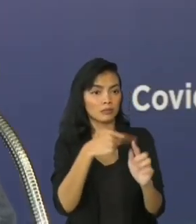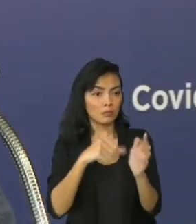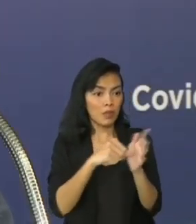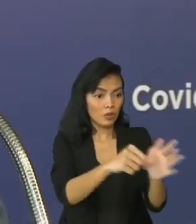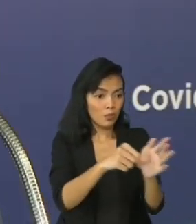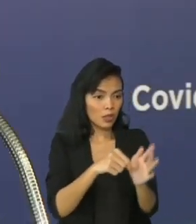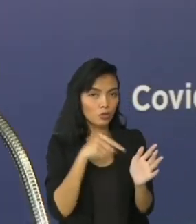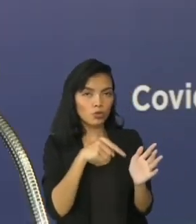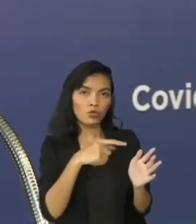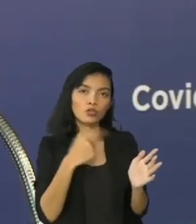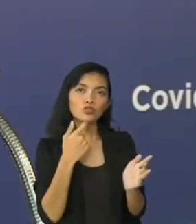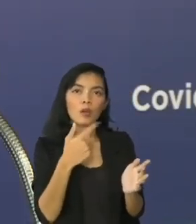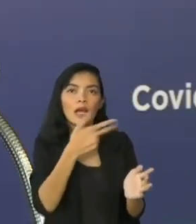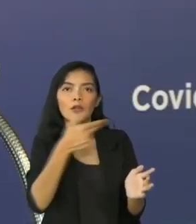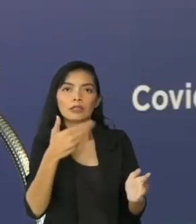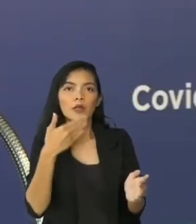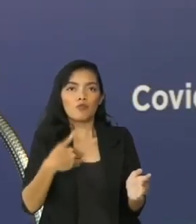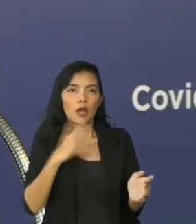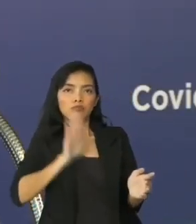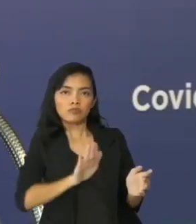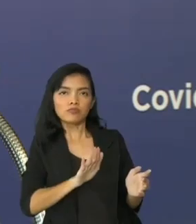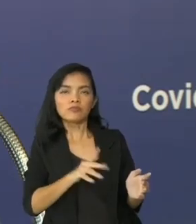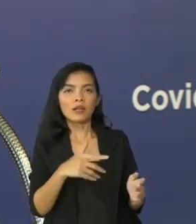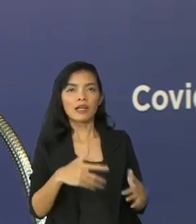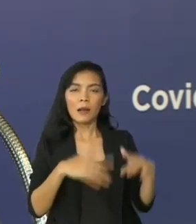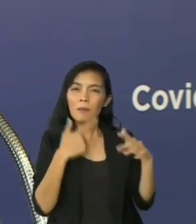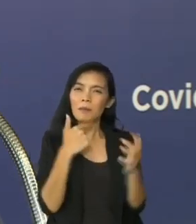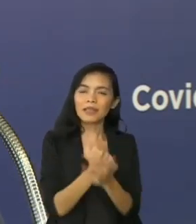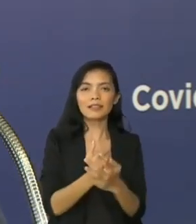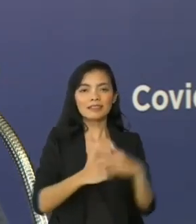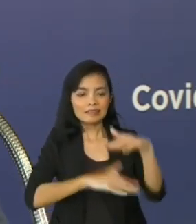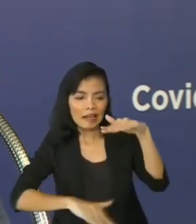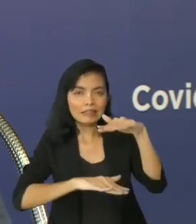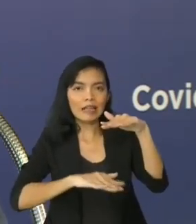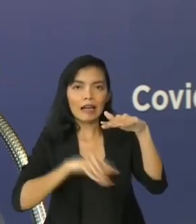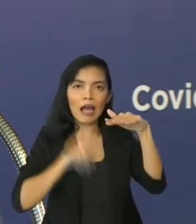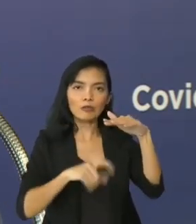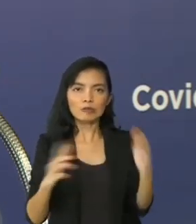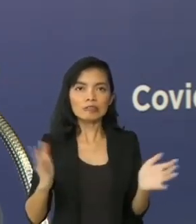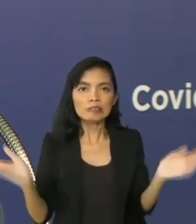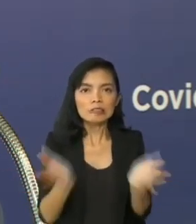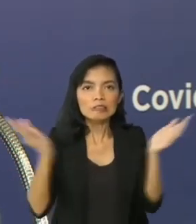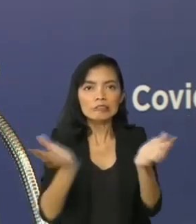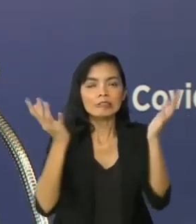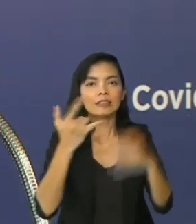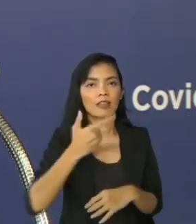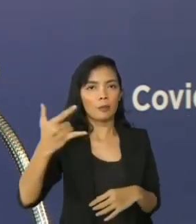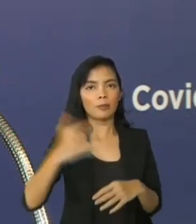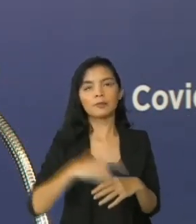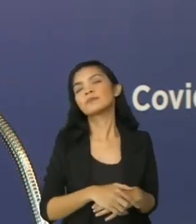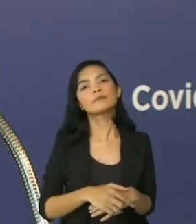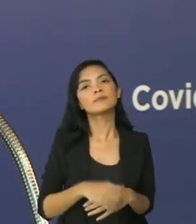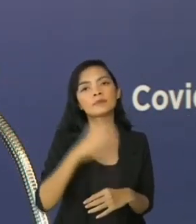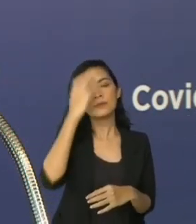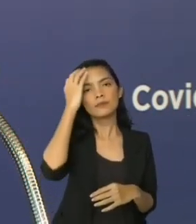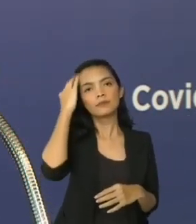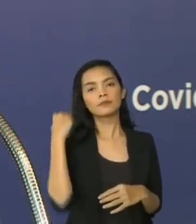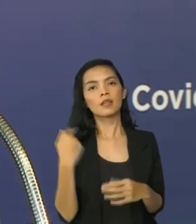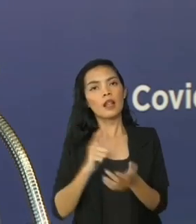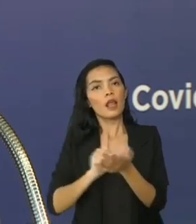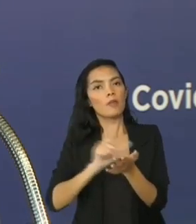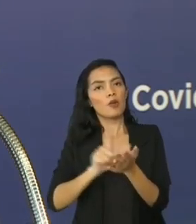hanya dimiliki oleh bangsa Indonesia modal dasar utama yang harus kita kembangkan terus kemudian yang pro juga saya